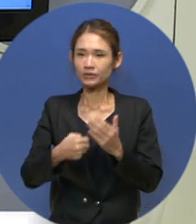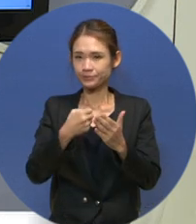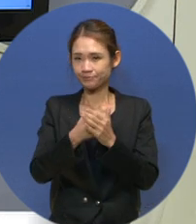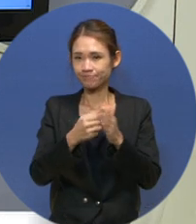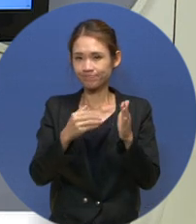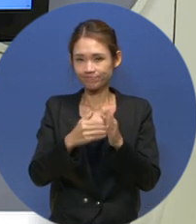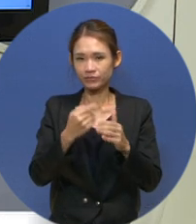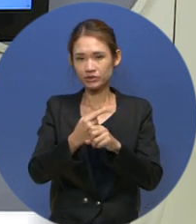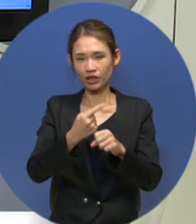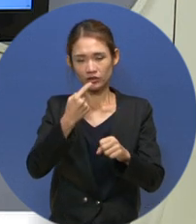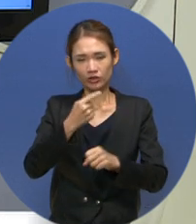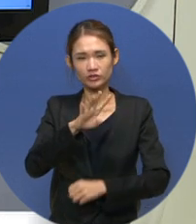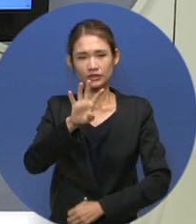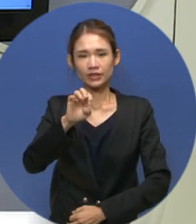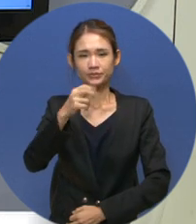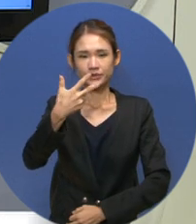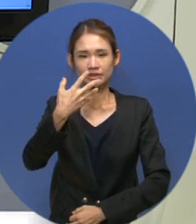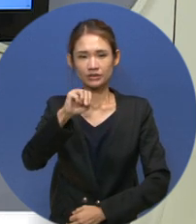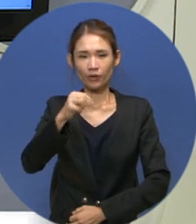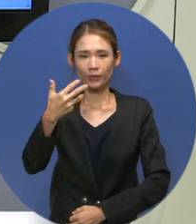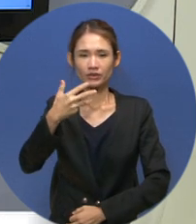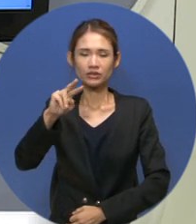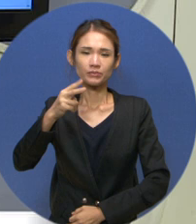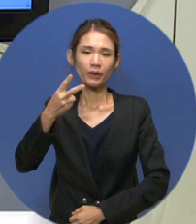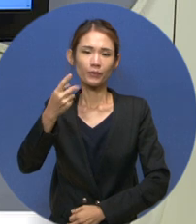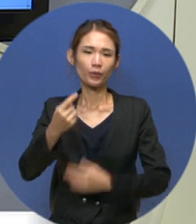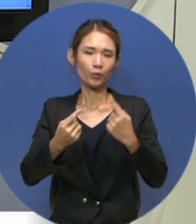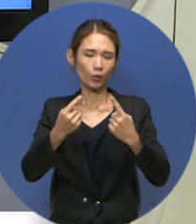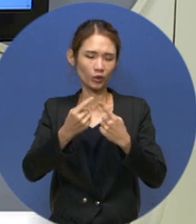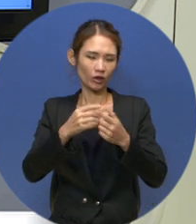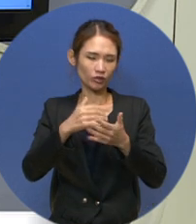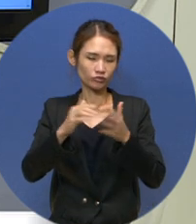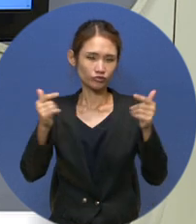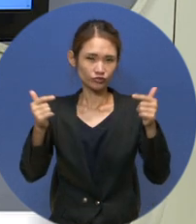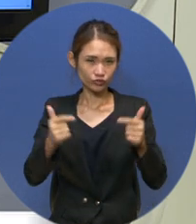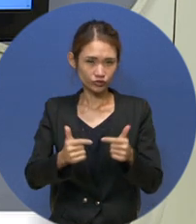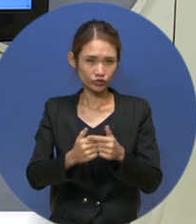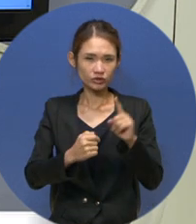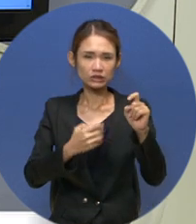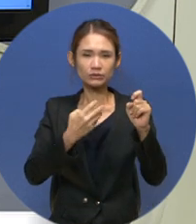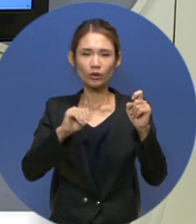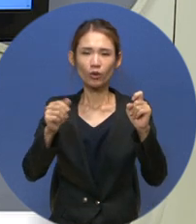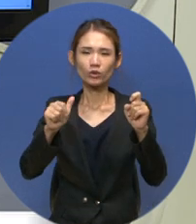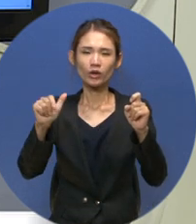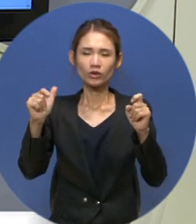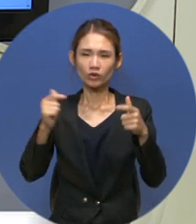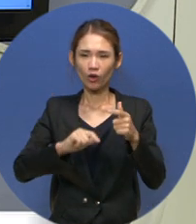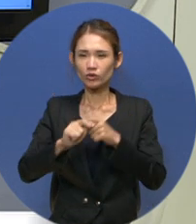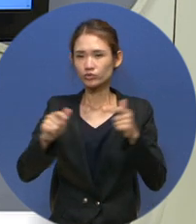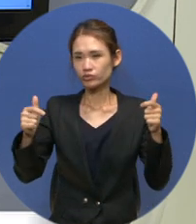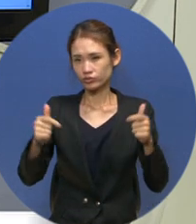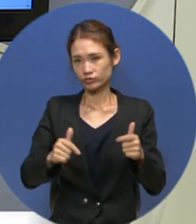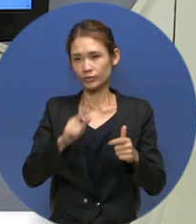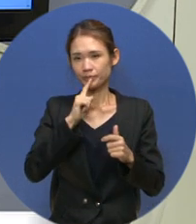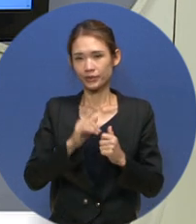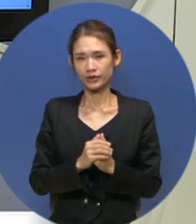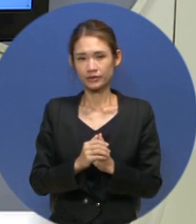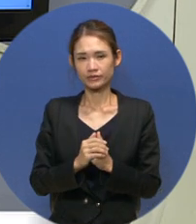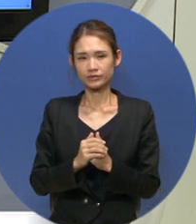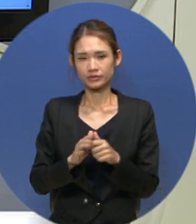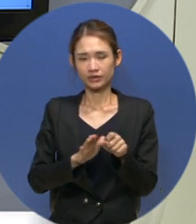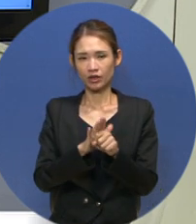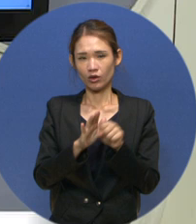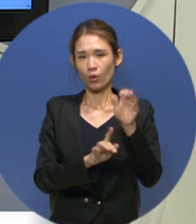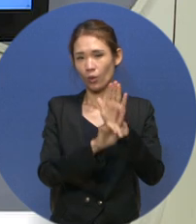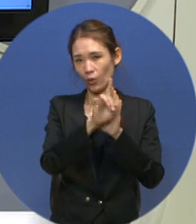지난해 47억 8200만원 보다 10억 5천 여 만 원 줄어든 금액입니다 사랑의 온도탑